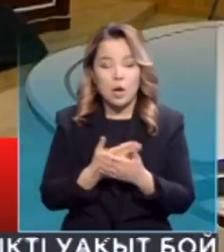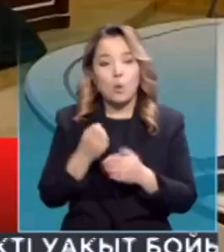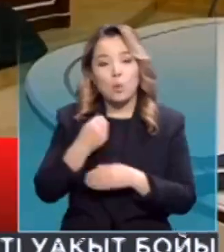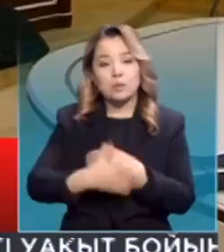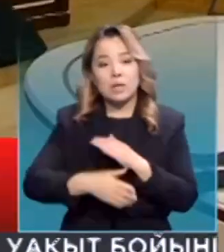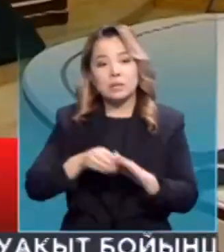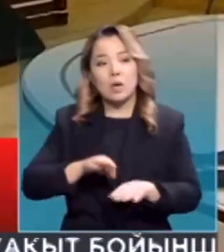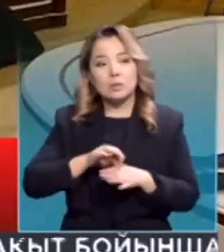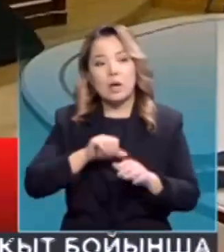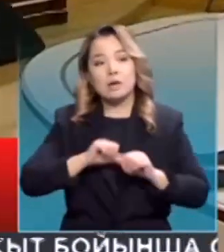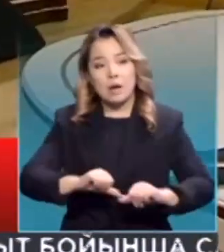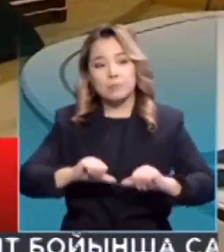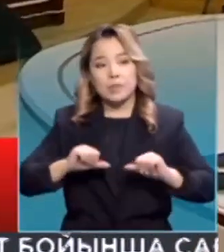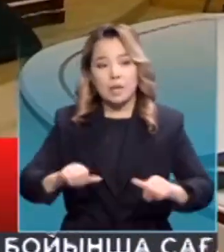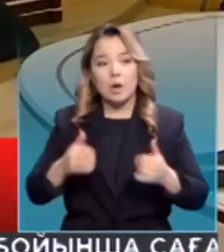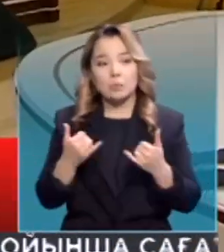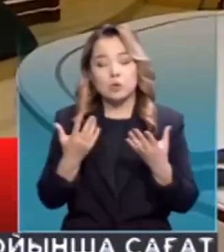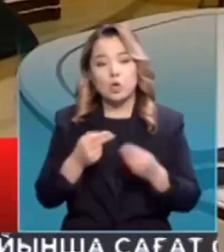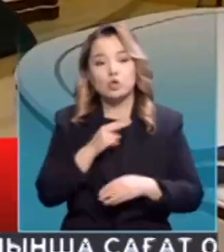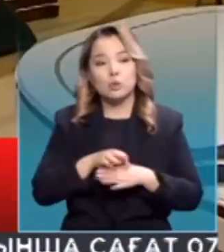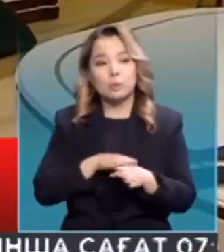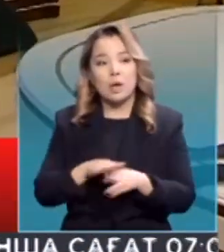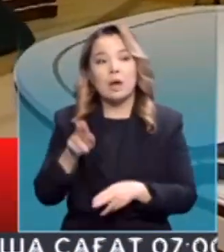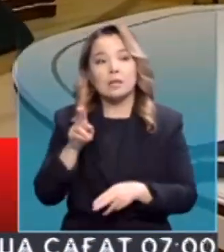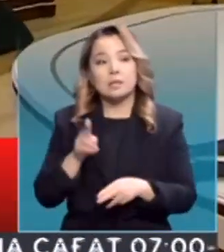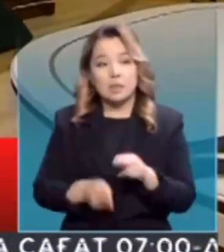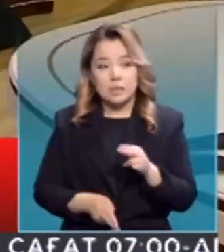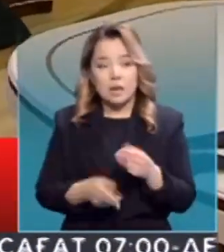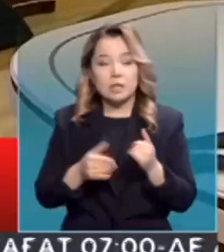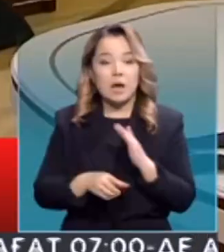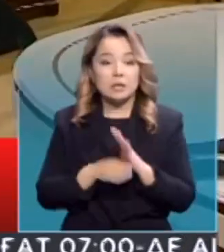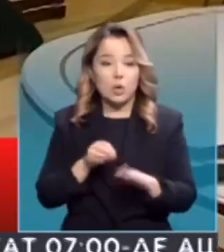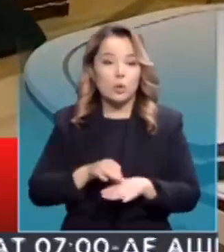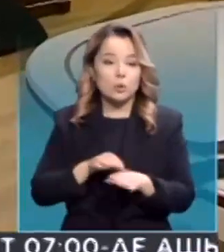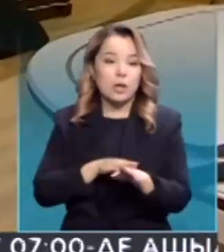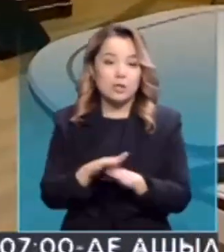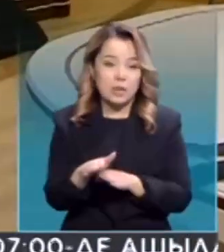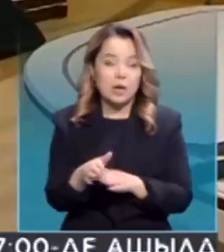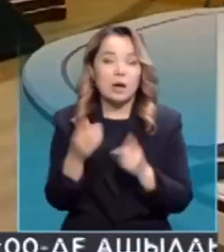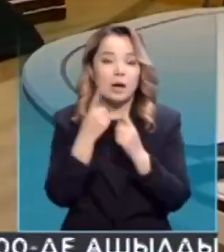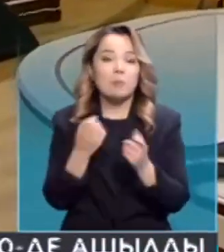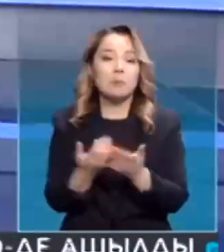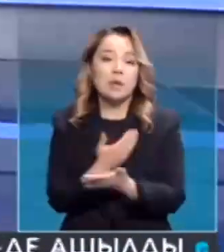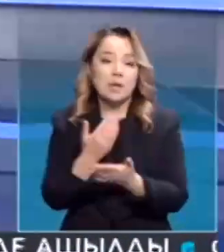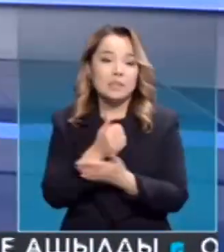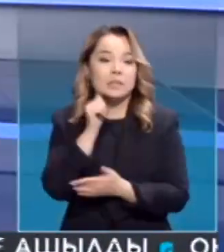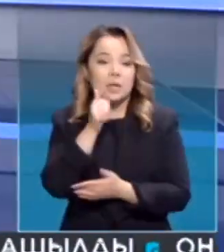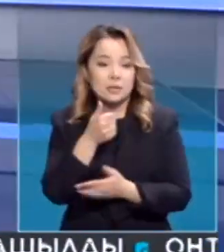сайлау комиссиясы сонымен бүгінгі жұмыстарын аяқтады, ал сайлаушылар туралы толық ақпаратты ертең жариялайды.